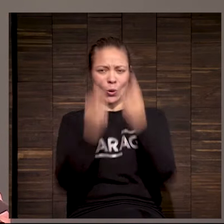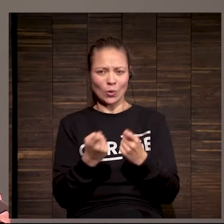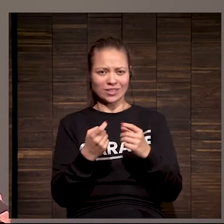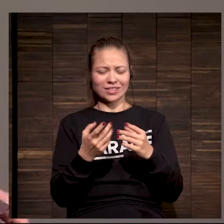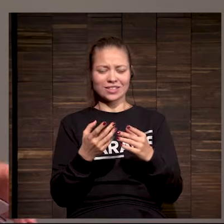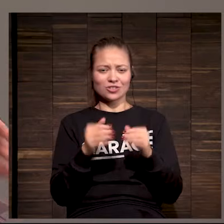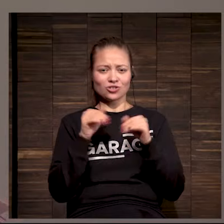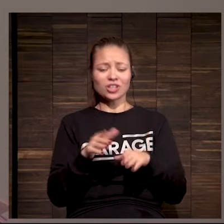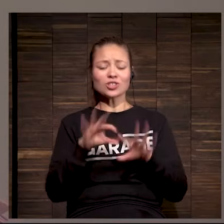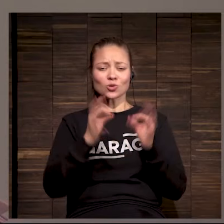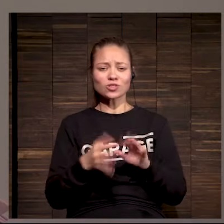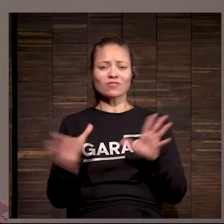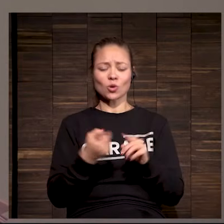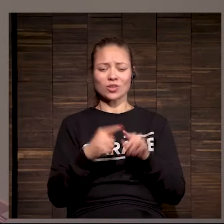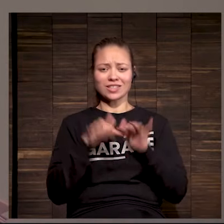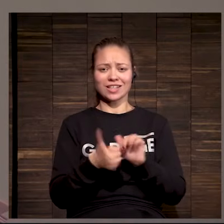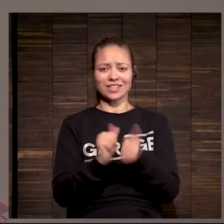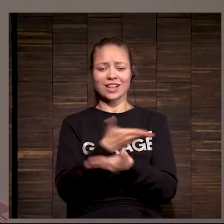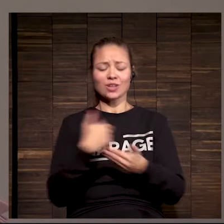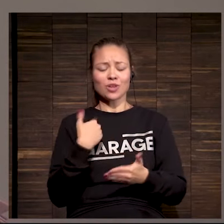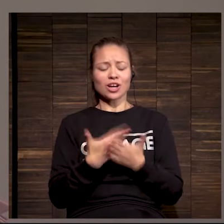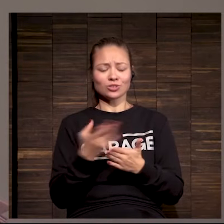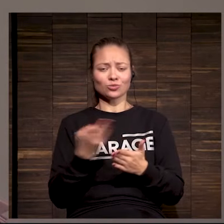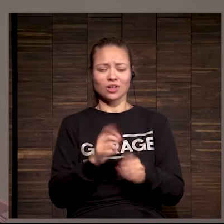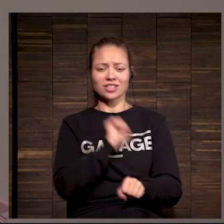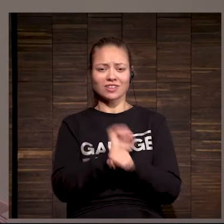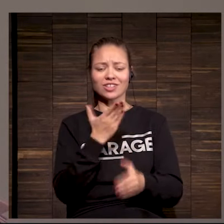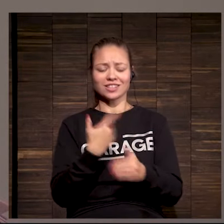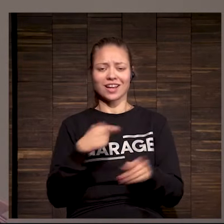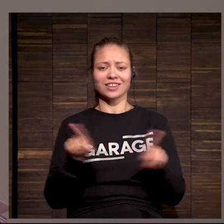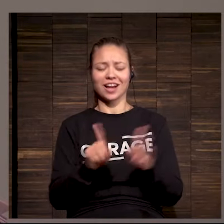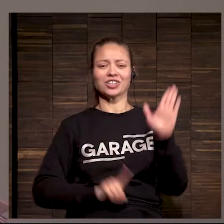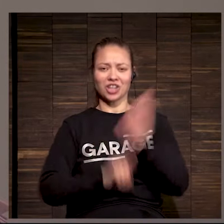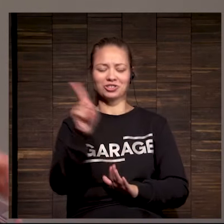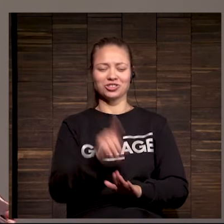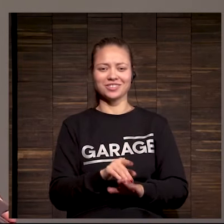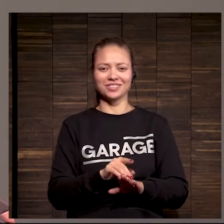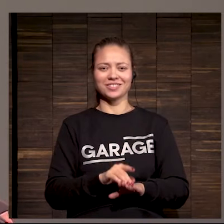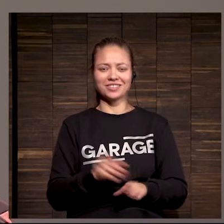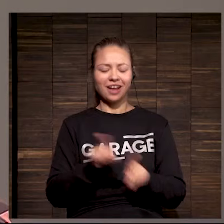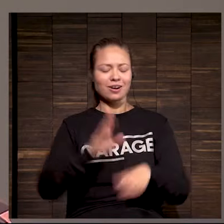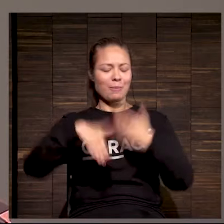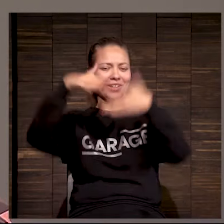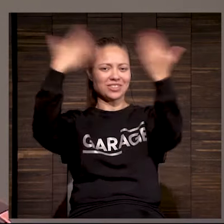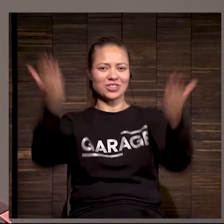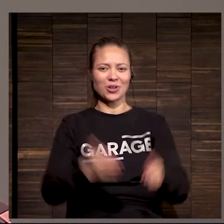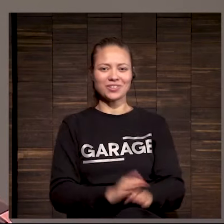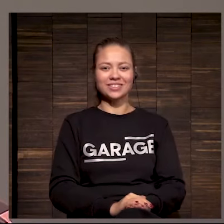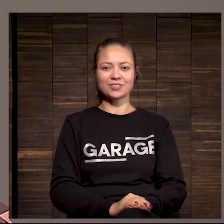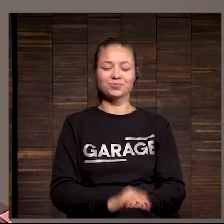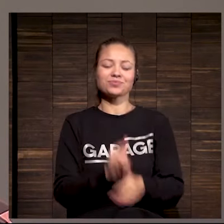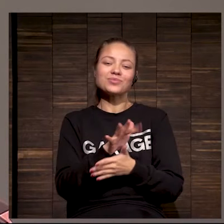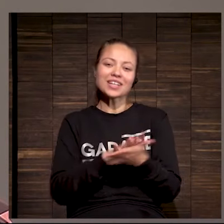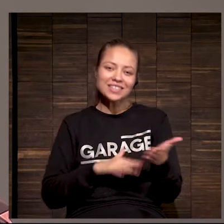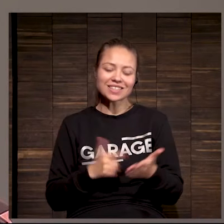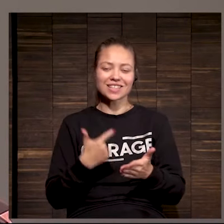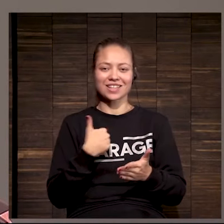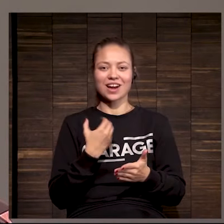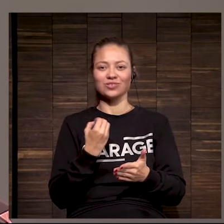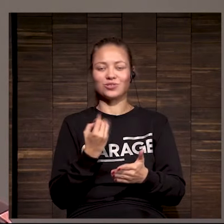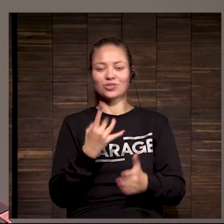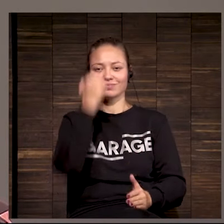это все за нас мне кажется пора останавливаться раз я так начал раз меня так понесло простите я еще